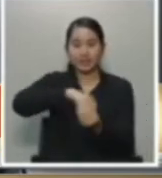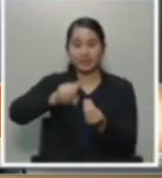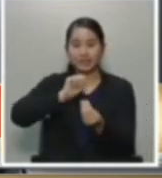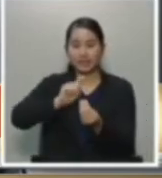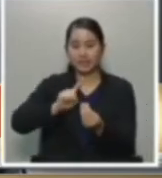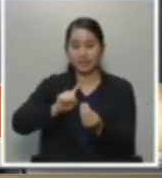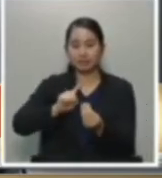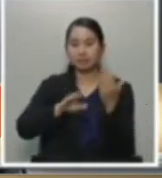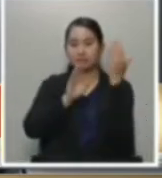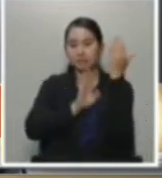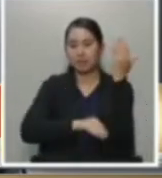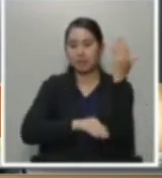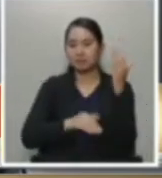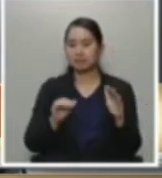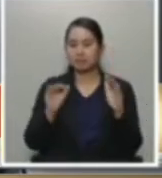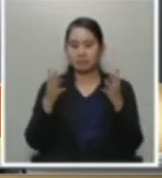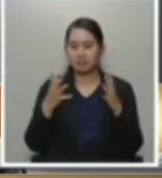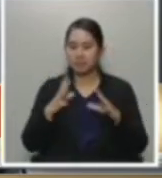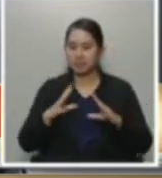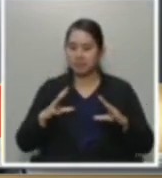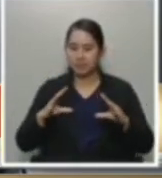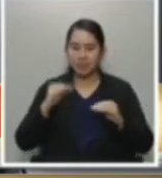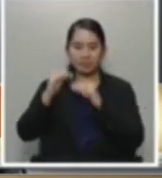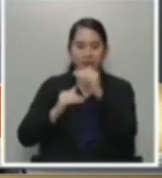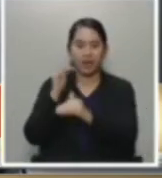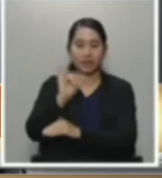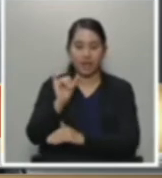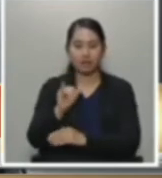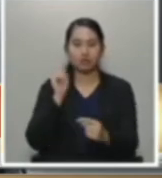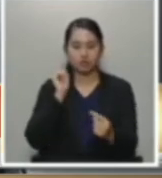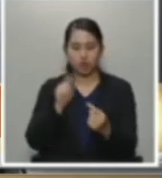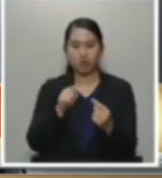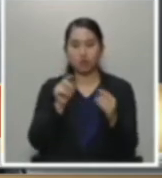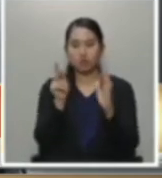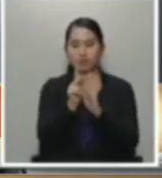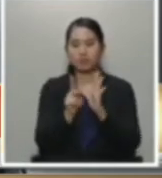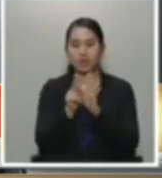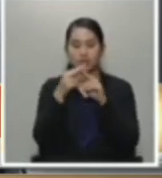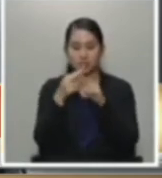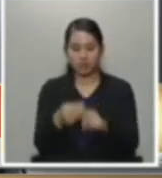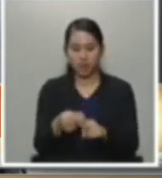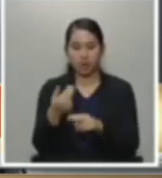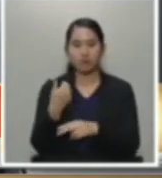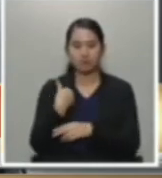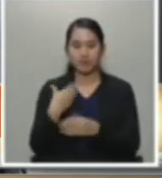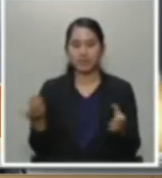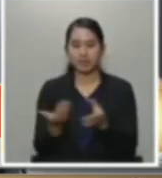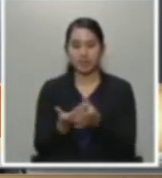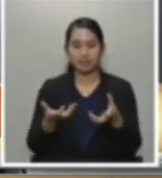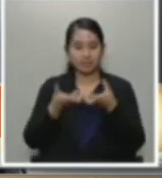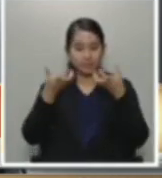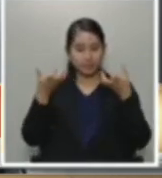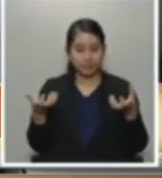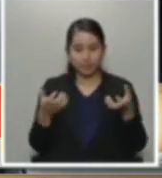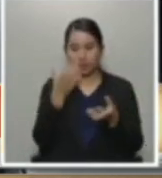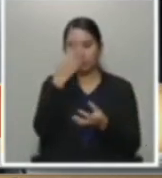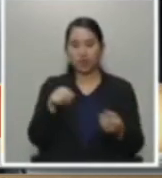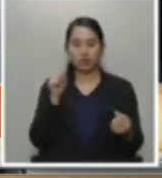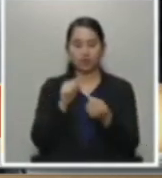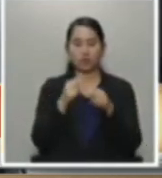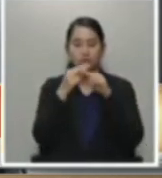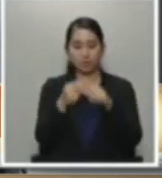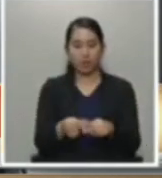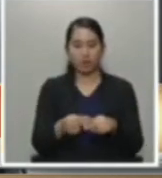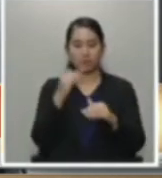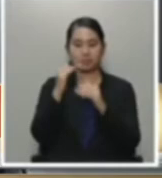นไม่คืบหน้าเลยนะครับท่านต้องมีกฎหมายเฉพาะของ SEZ อีกฉบับหนึ่งเพื่อบริหารจัดการ